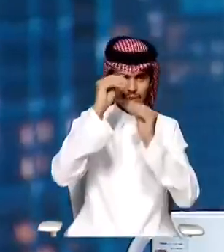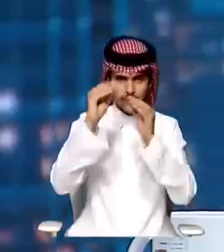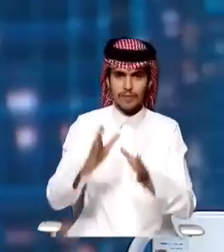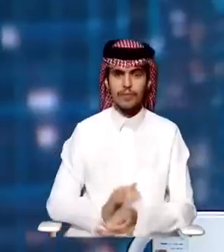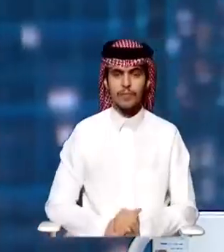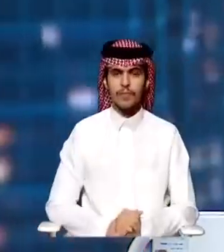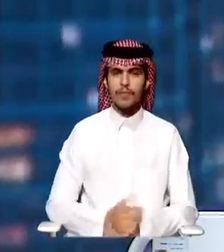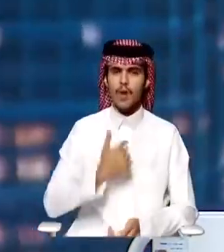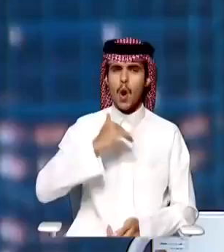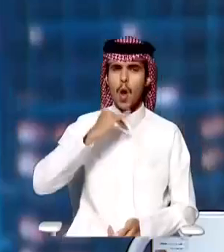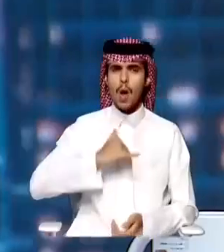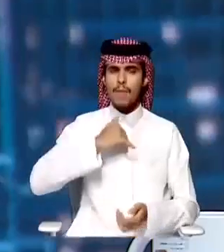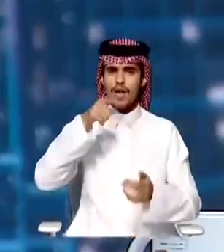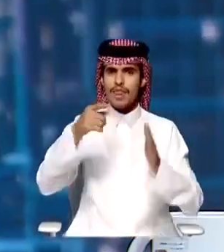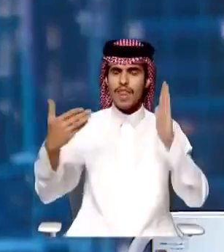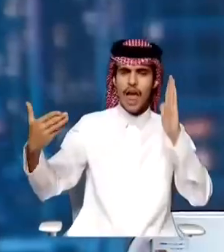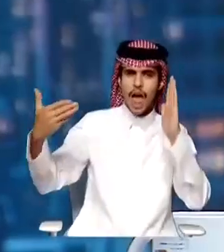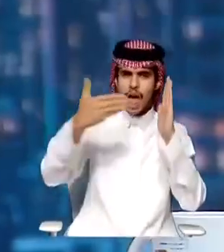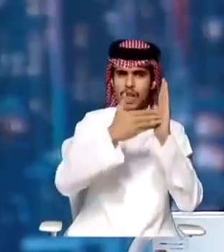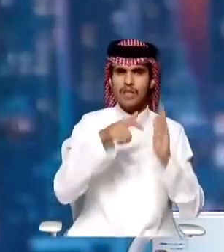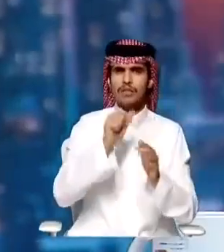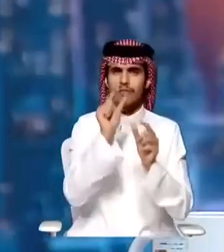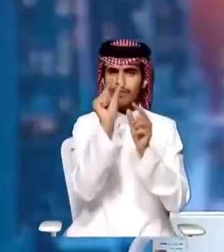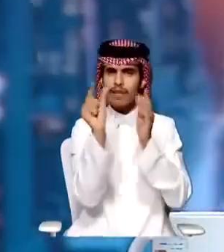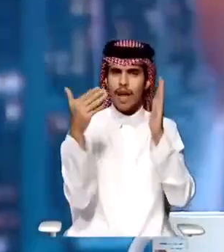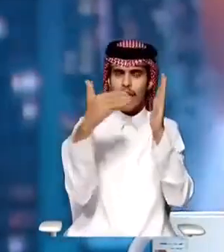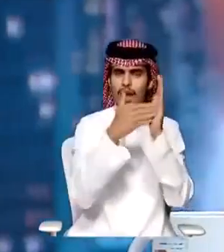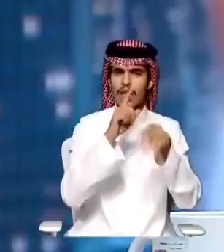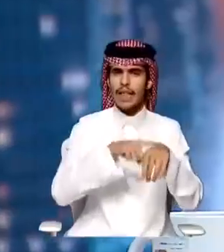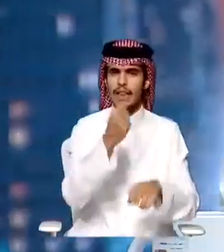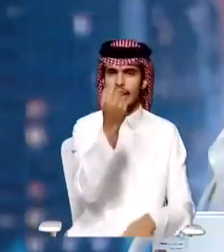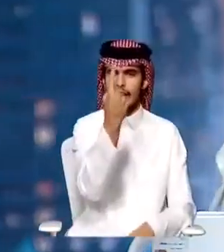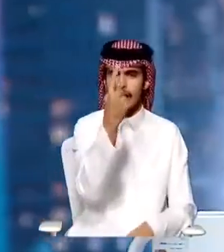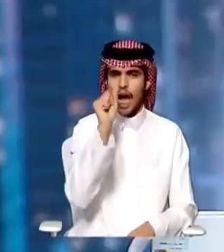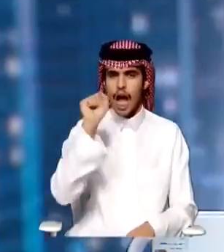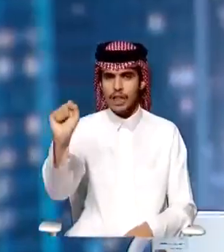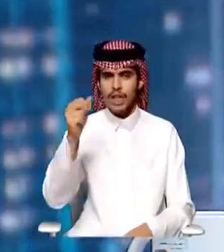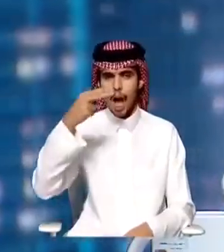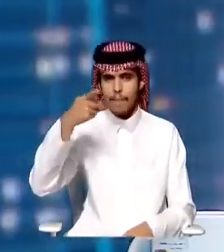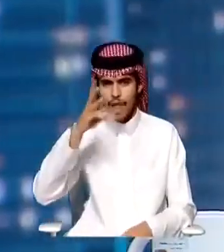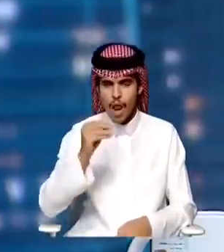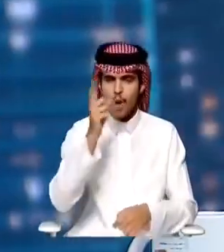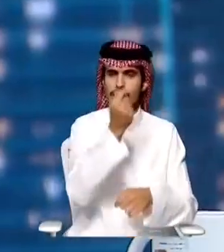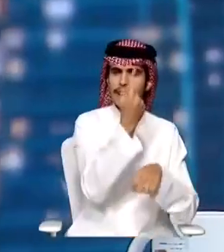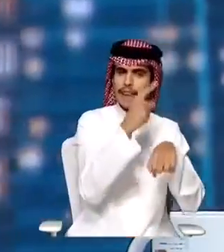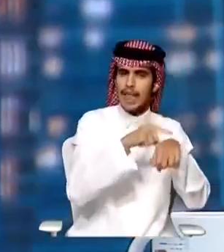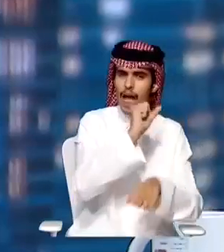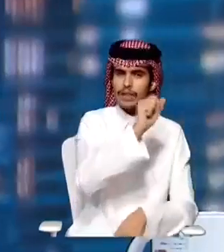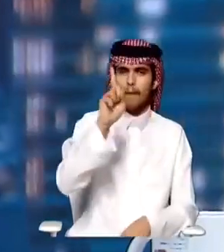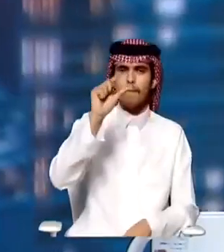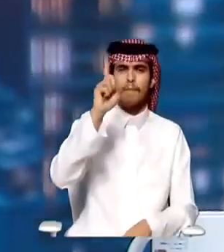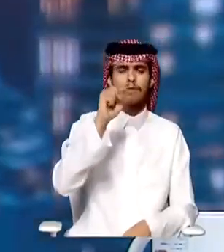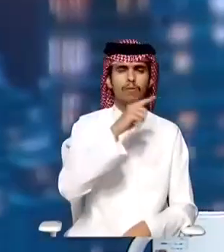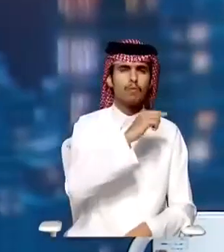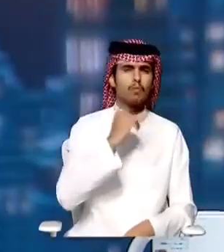نهايه الحلقه الجزء الاخير هذا ودي دقيقه ونص لعبد الله ودقيقه ونص البدر يسردون لي